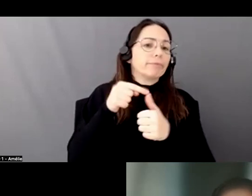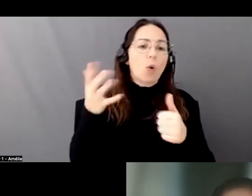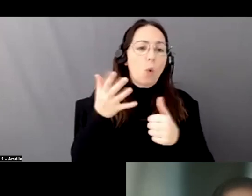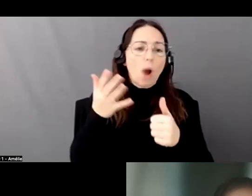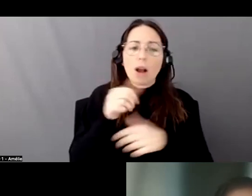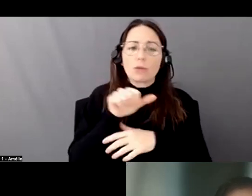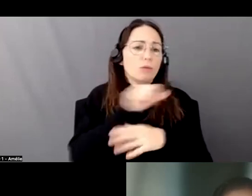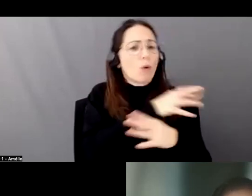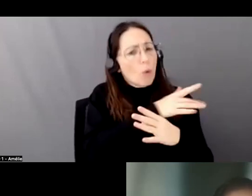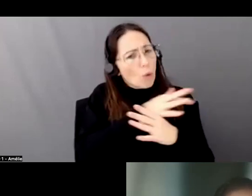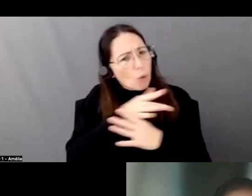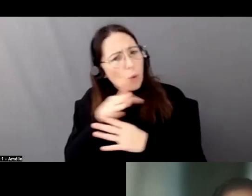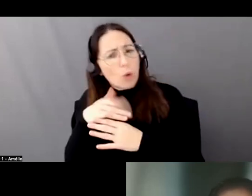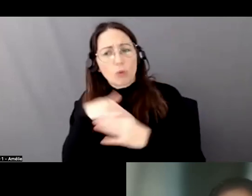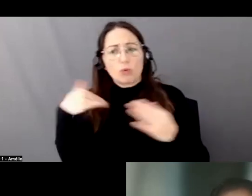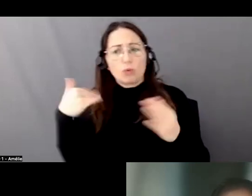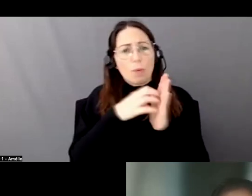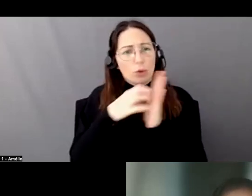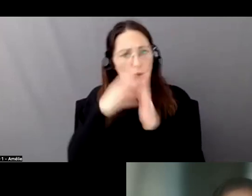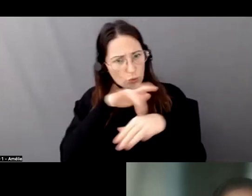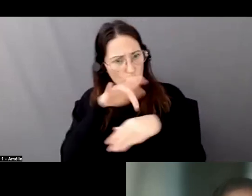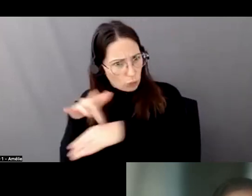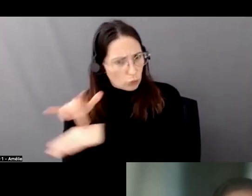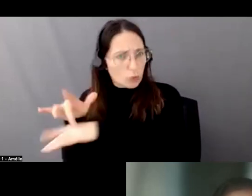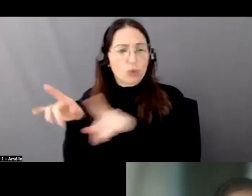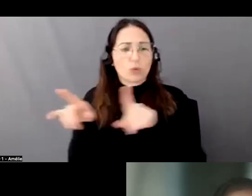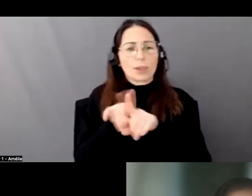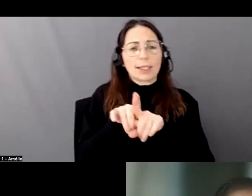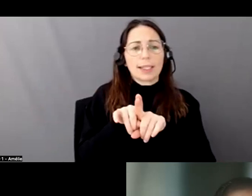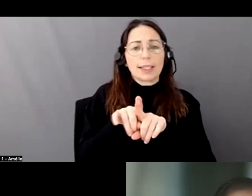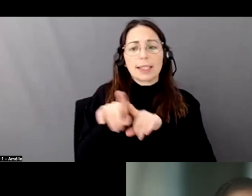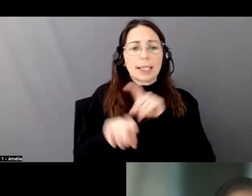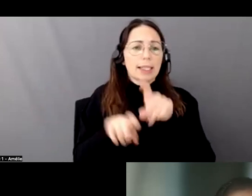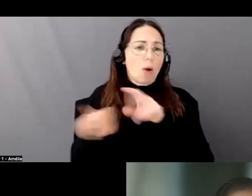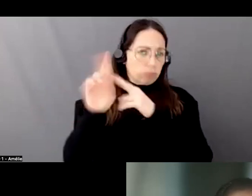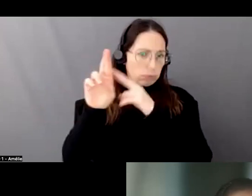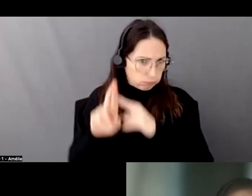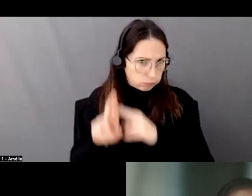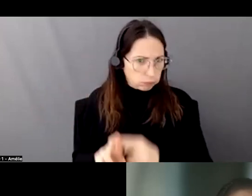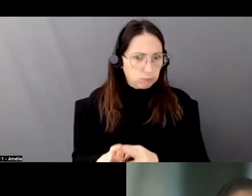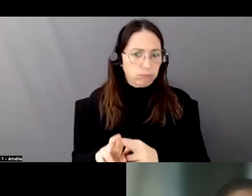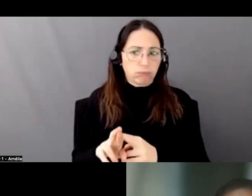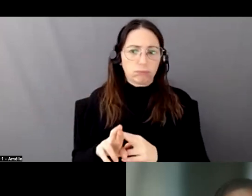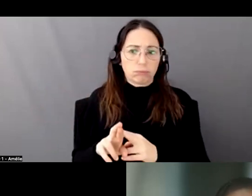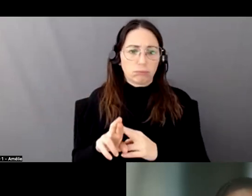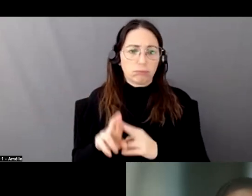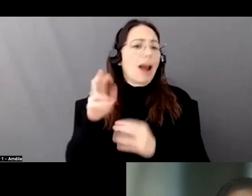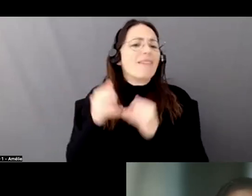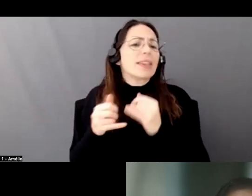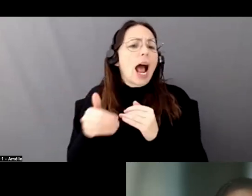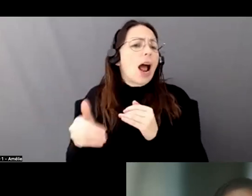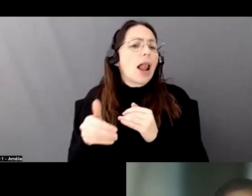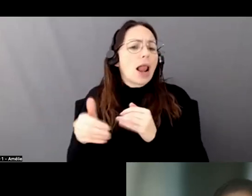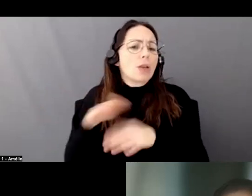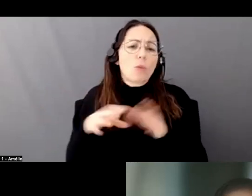compléter tous les modules et répondre, aux questions, heu, finales